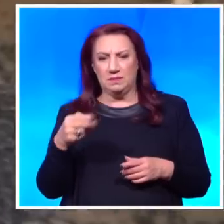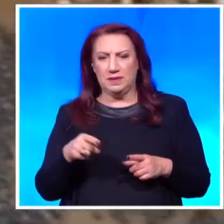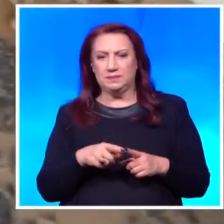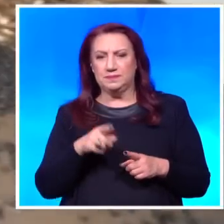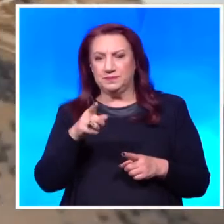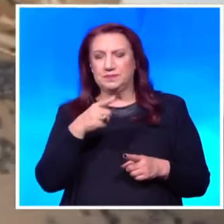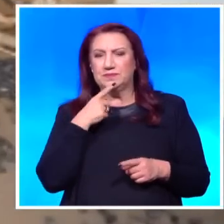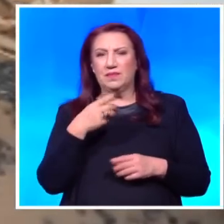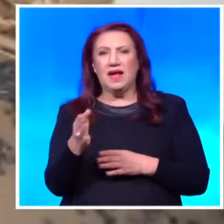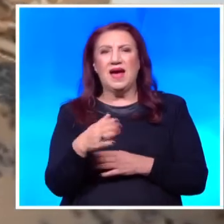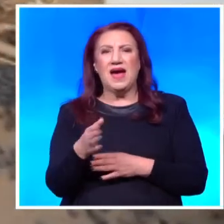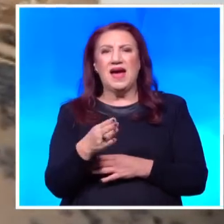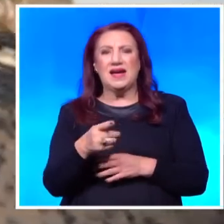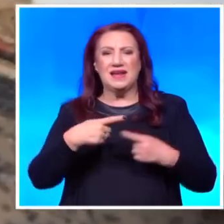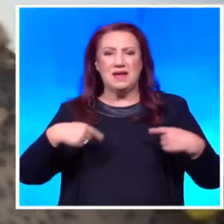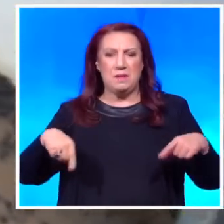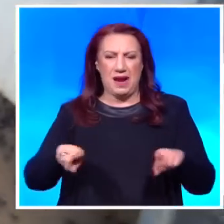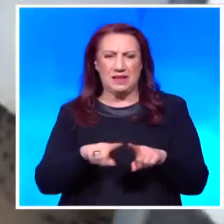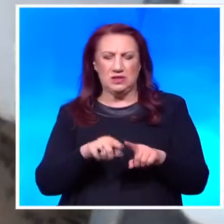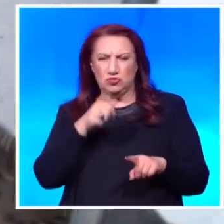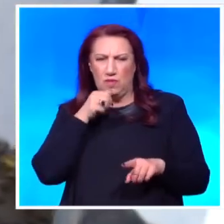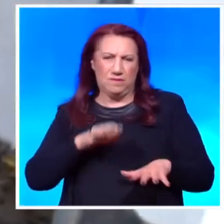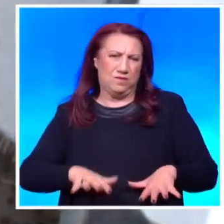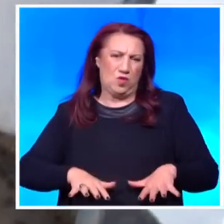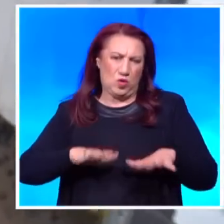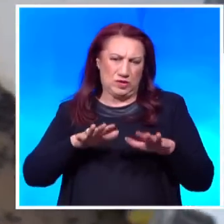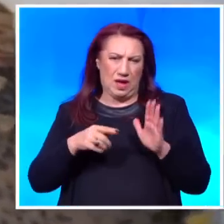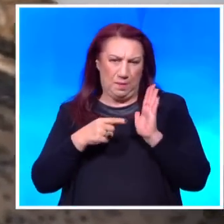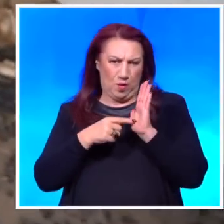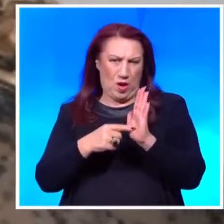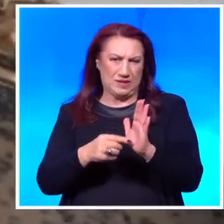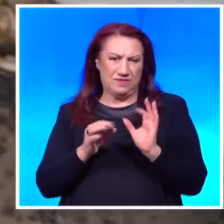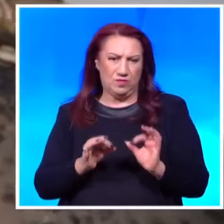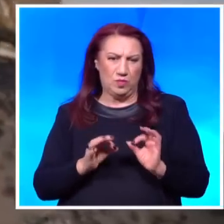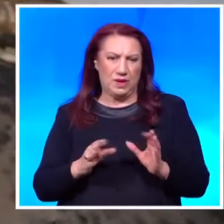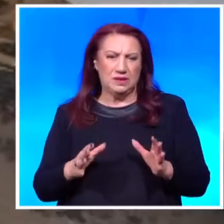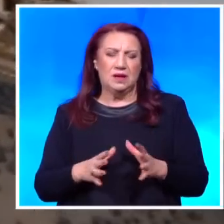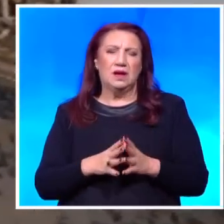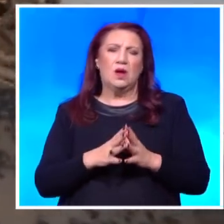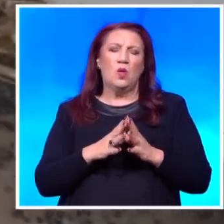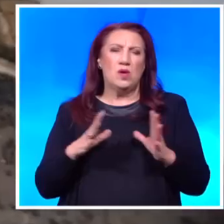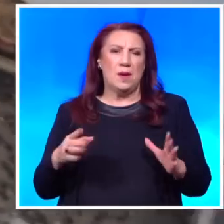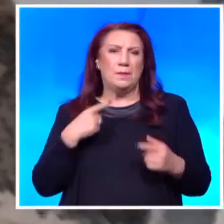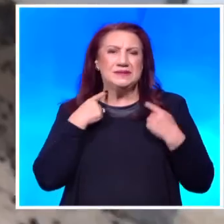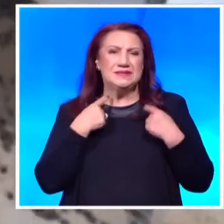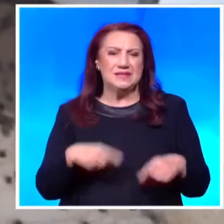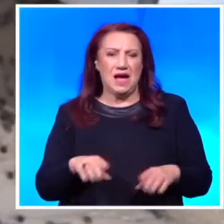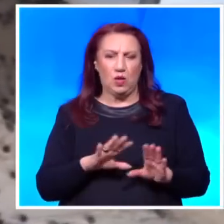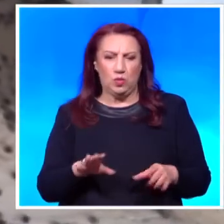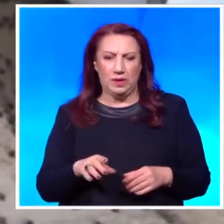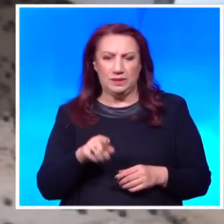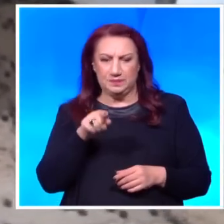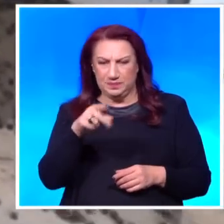Белотинци, което също е сред залятите в региона и където се намираме в момента, е поносил огромни загуби. Ето